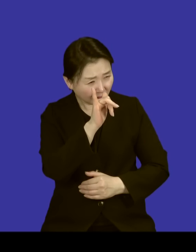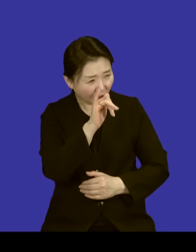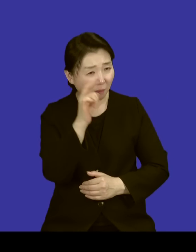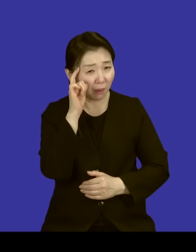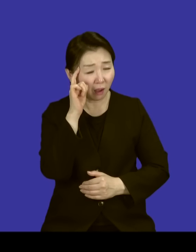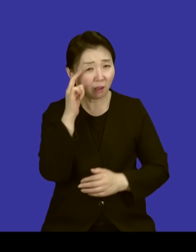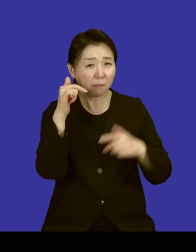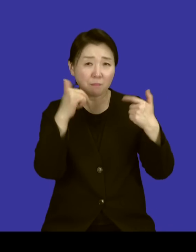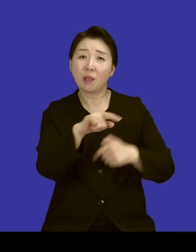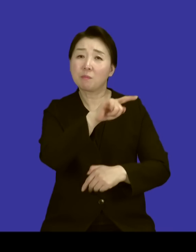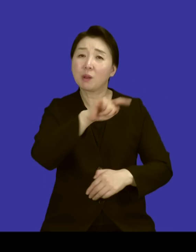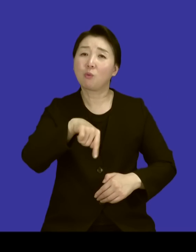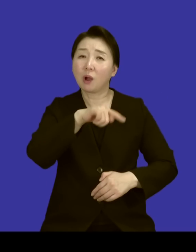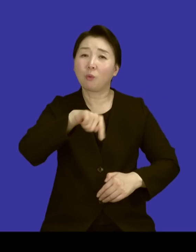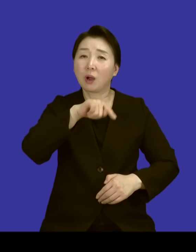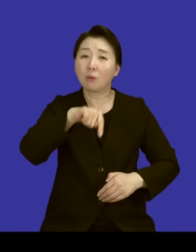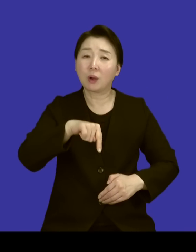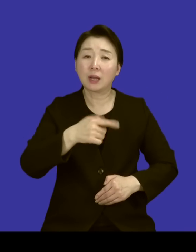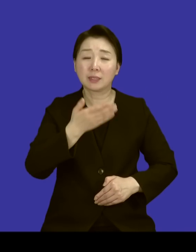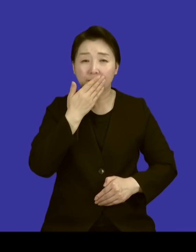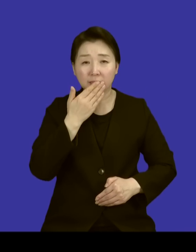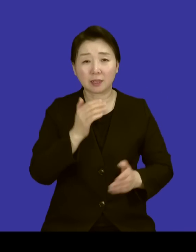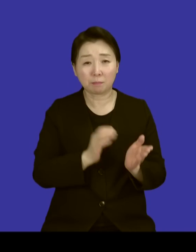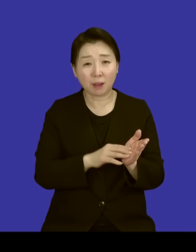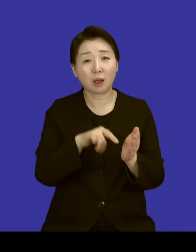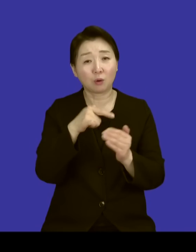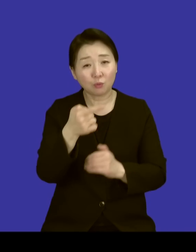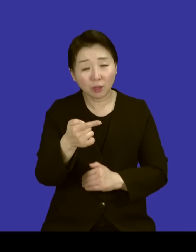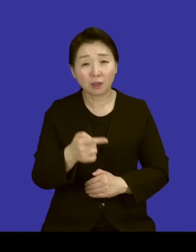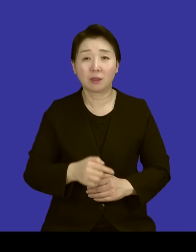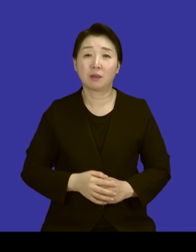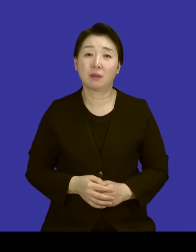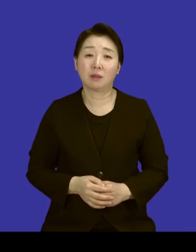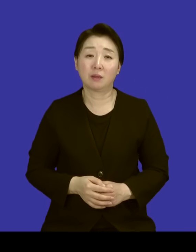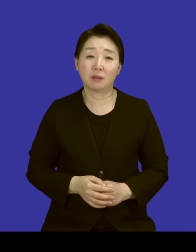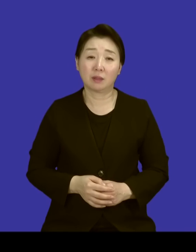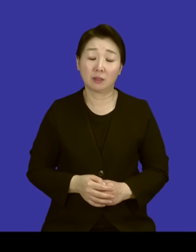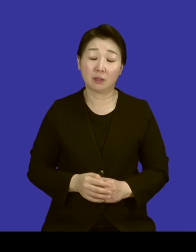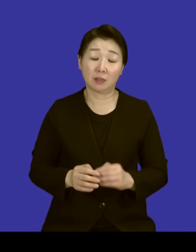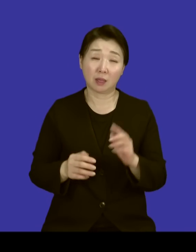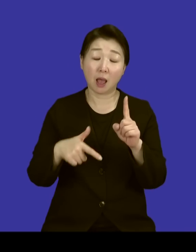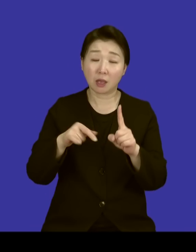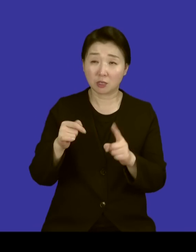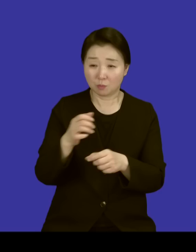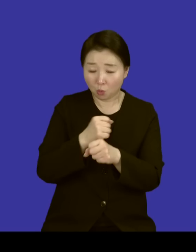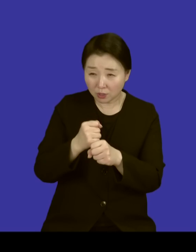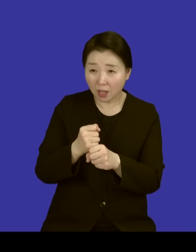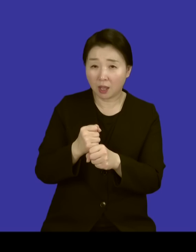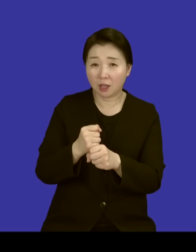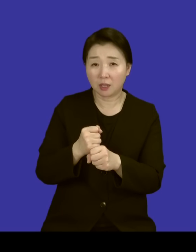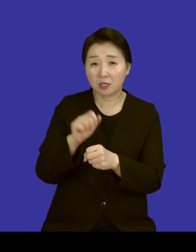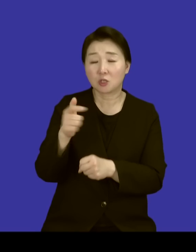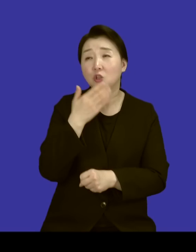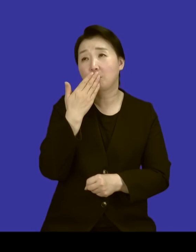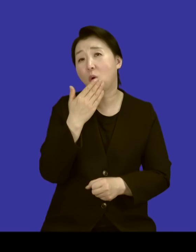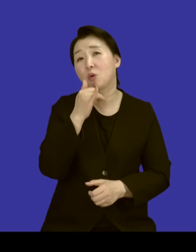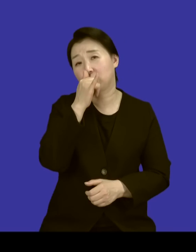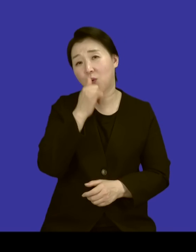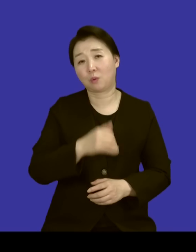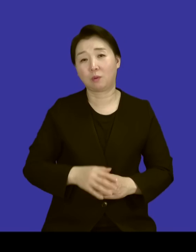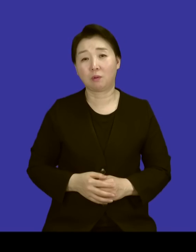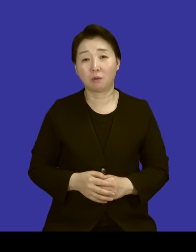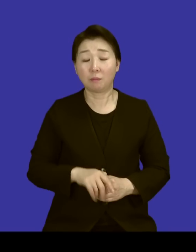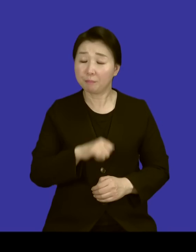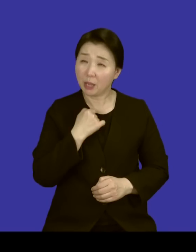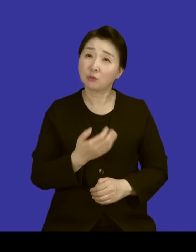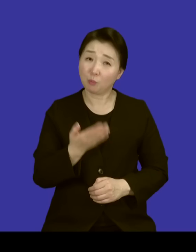안 빼고 오시는 거예요. 식사하시고 한 끼 포장해서 저녁에 또 드시고 그렇게 오시는 분이 있는데